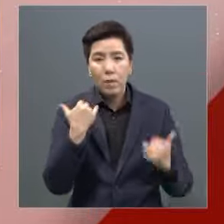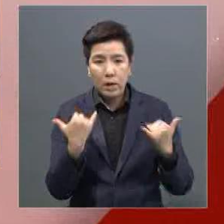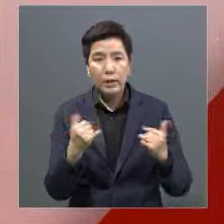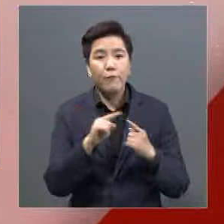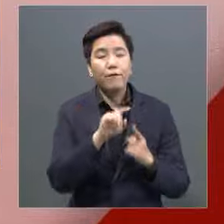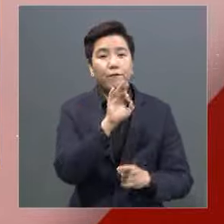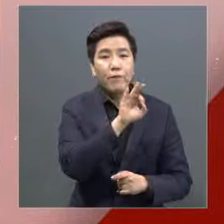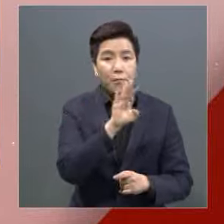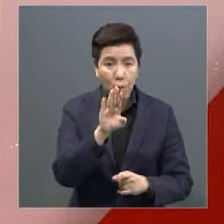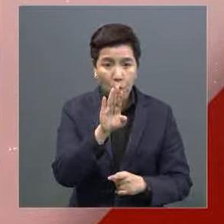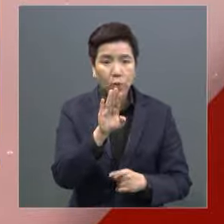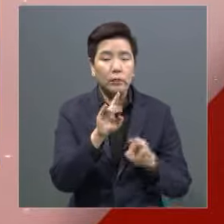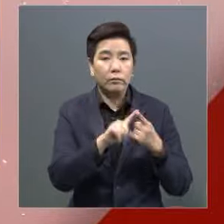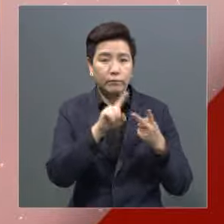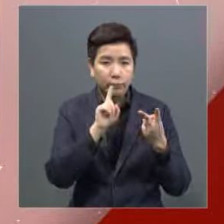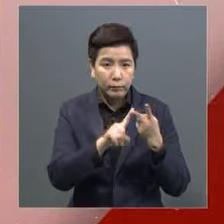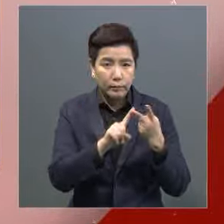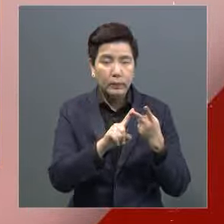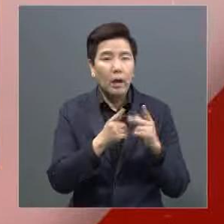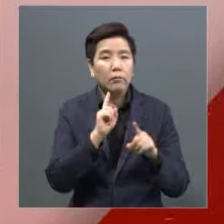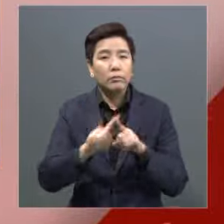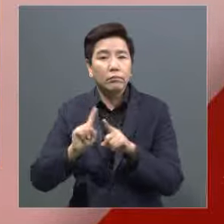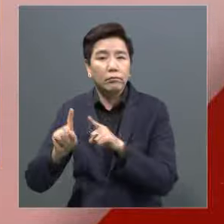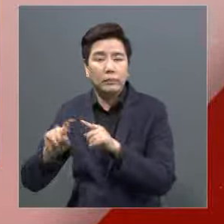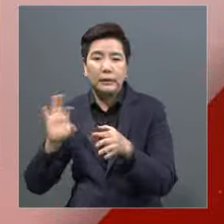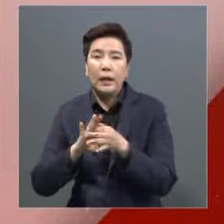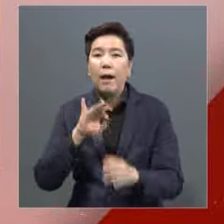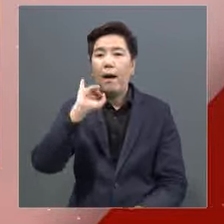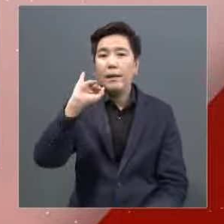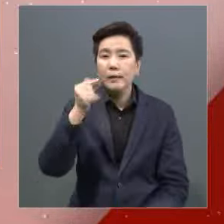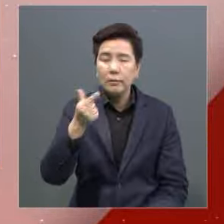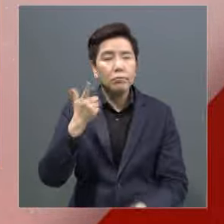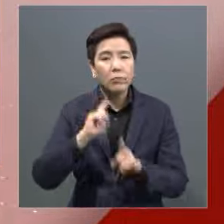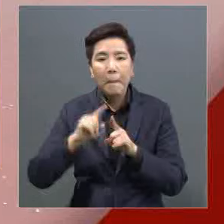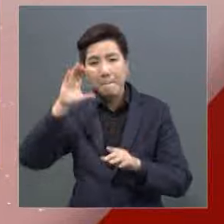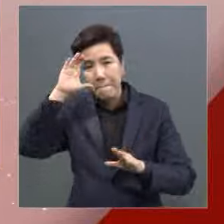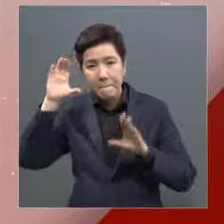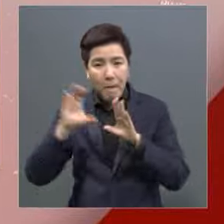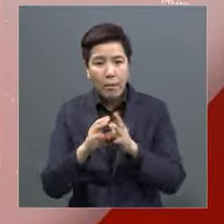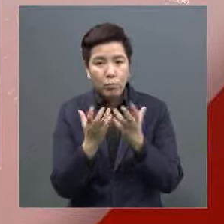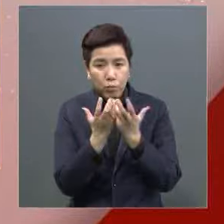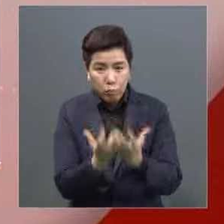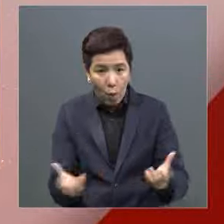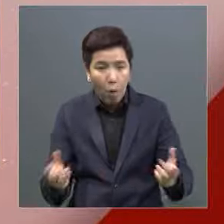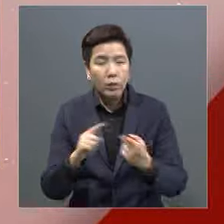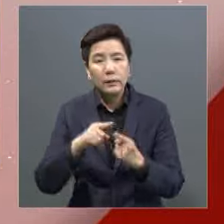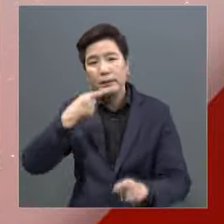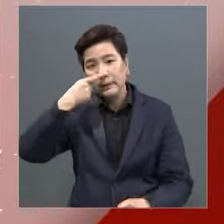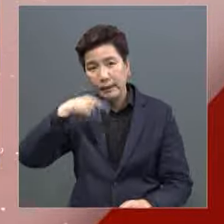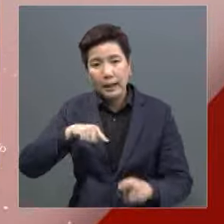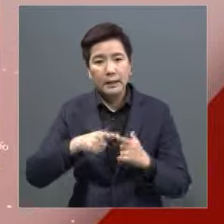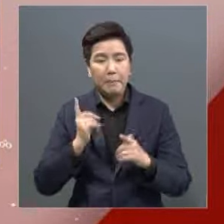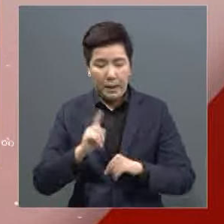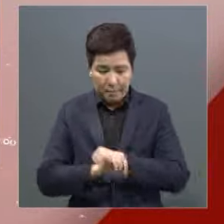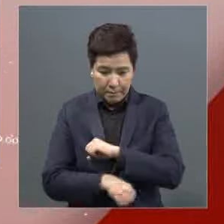facebookแล้วก็ทางอ่าโซเชียลมีเดียต่างๆ Instagramเนี่ยนะคะโชว์ภาพสินค้าที่ทำมาจากผ้าเข่าม้า